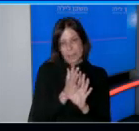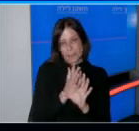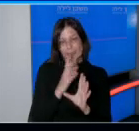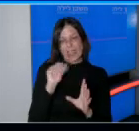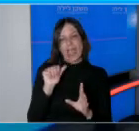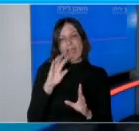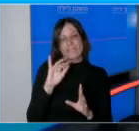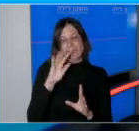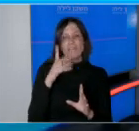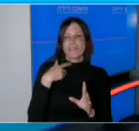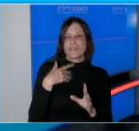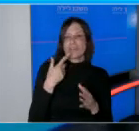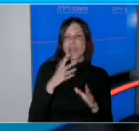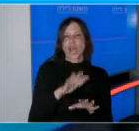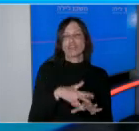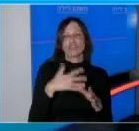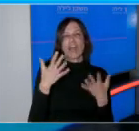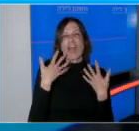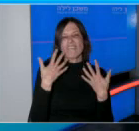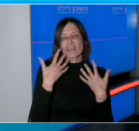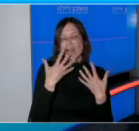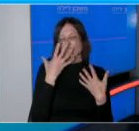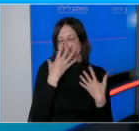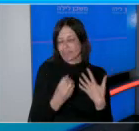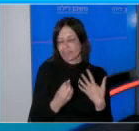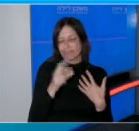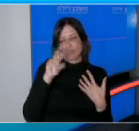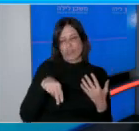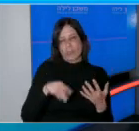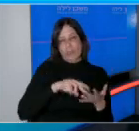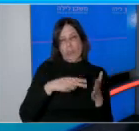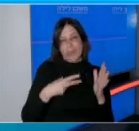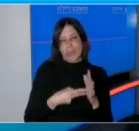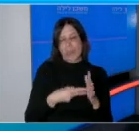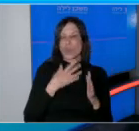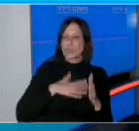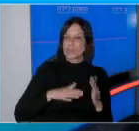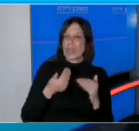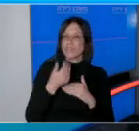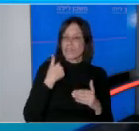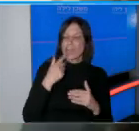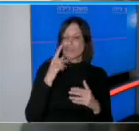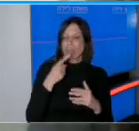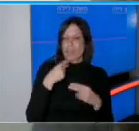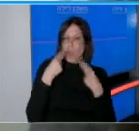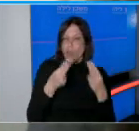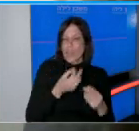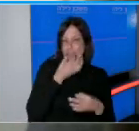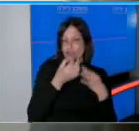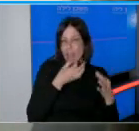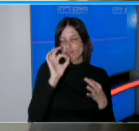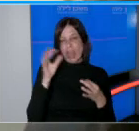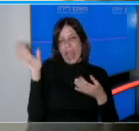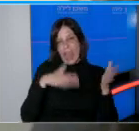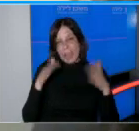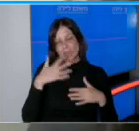אביב. הרגשתי שאווירת מחיים יורדת על האולפן, אז אני רוצה גם, לפני שאני אענה לשאלה שלך על האלימות, אני רוצה להגיד